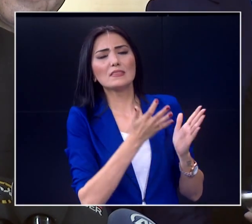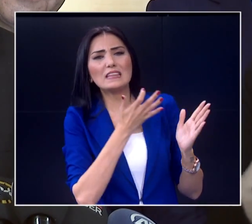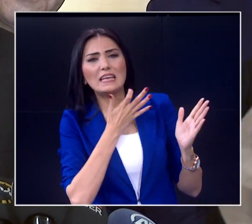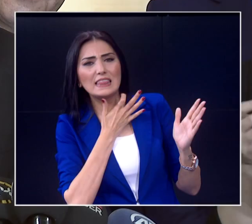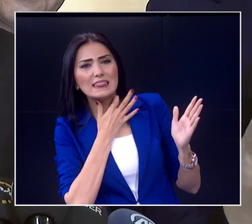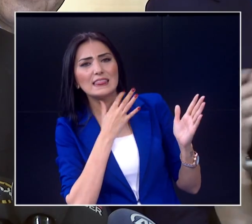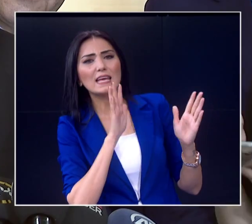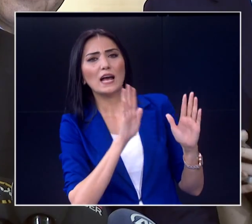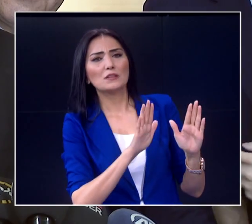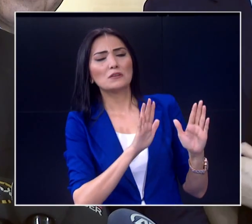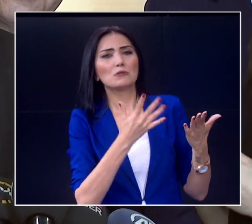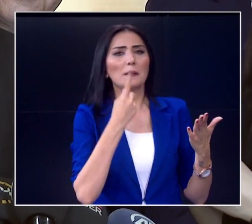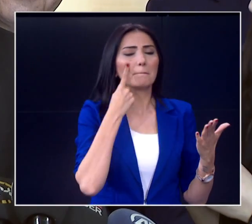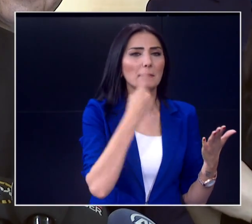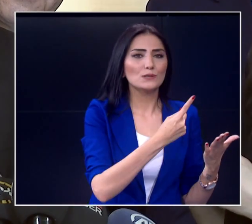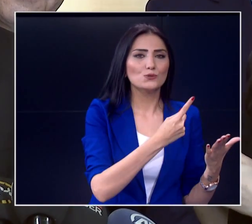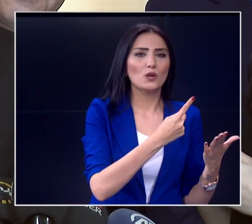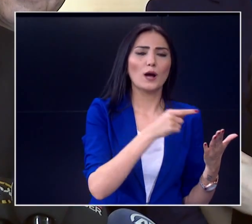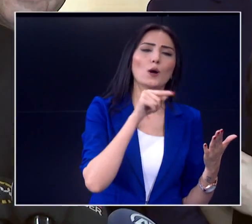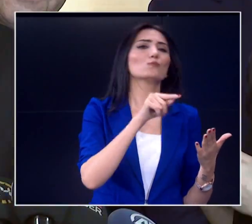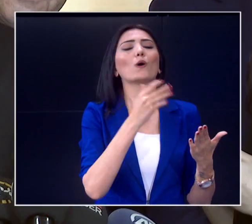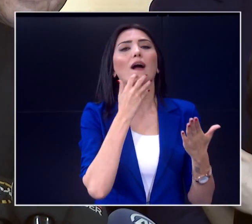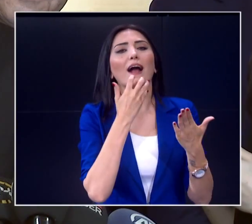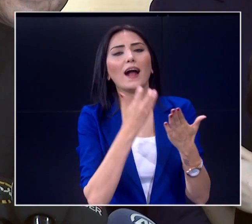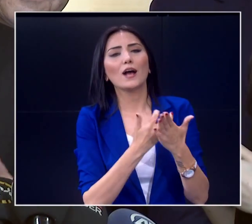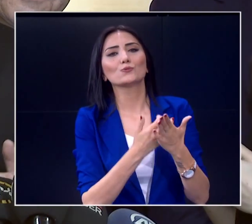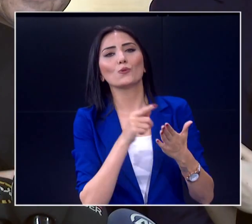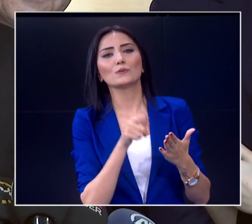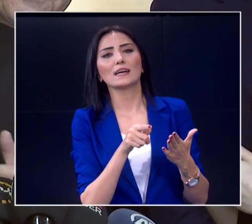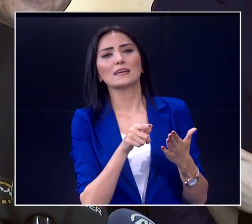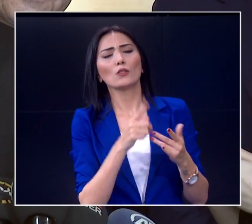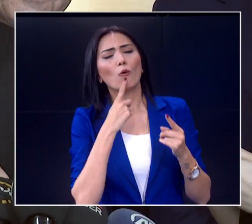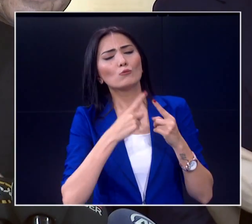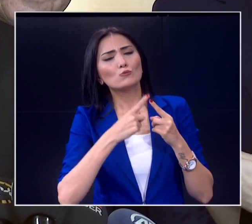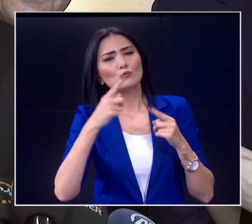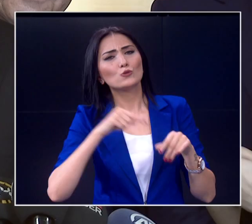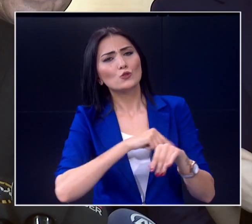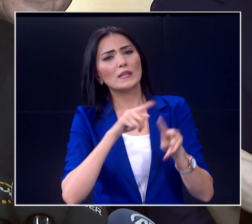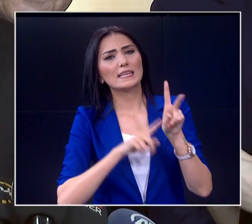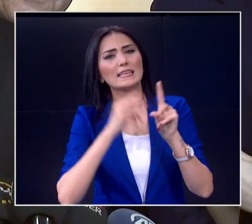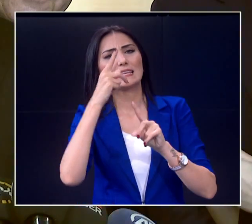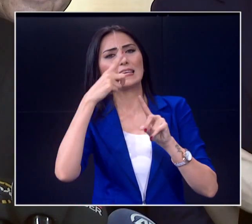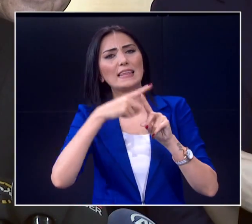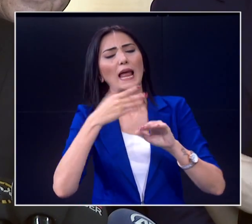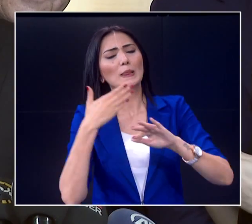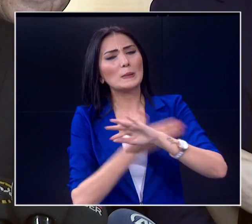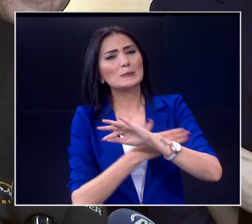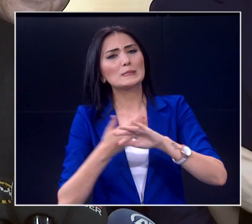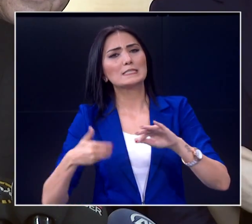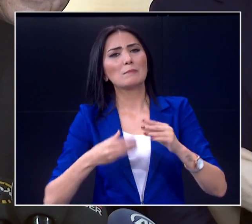ihtiyaçları oranında. Bu kadrolara da uzun süredir bu kitlerde hizmet eden